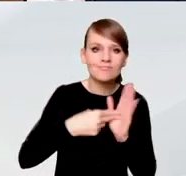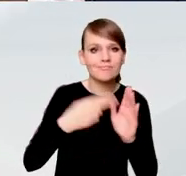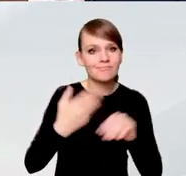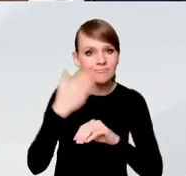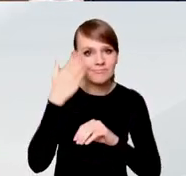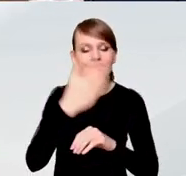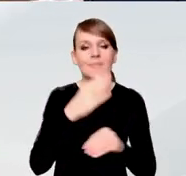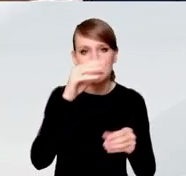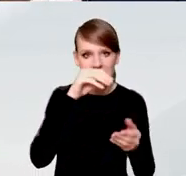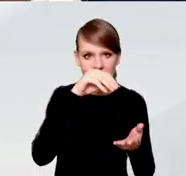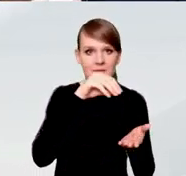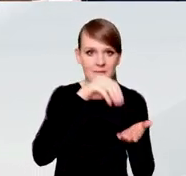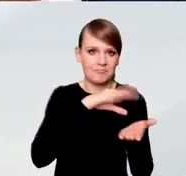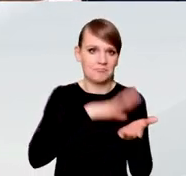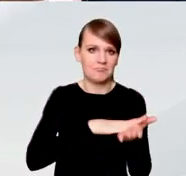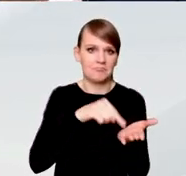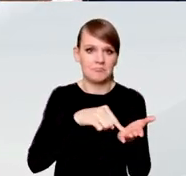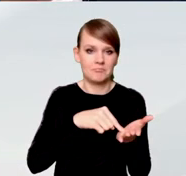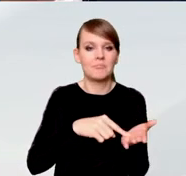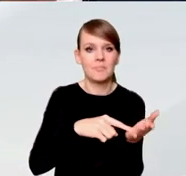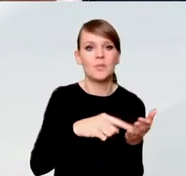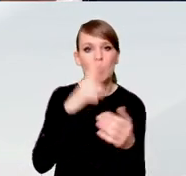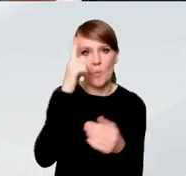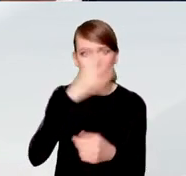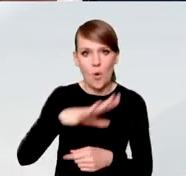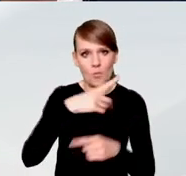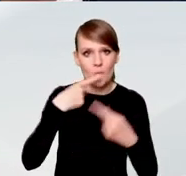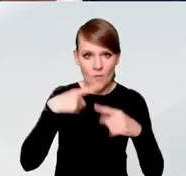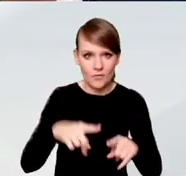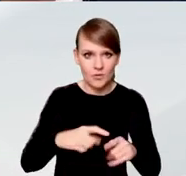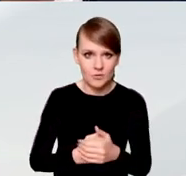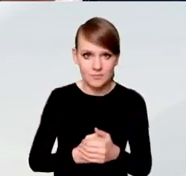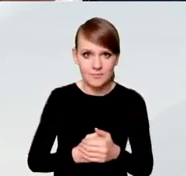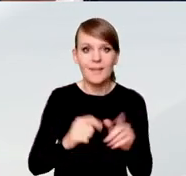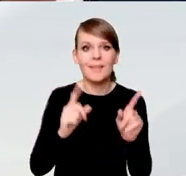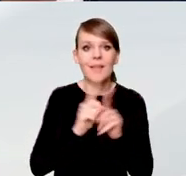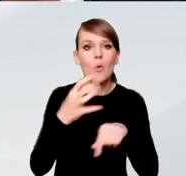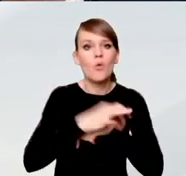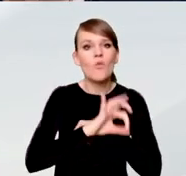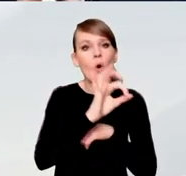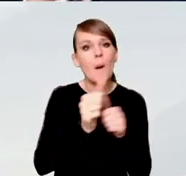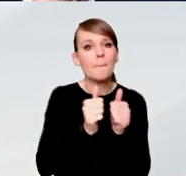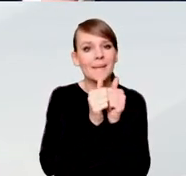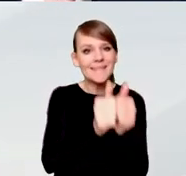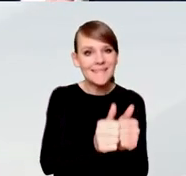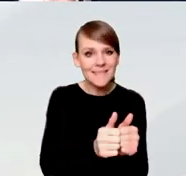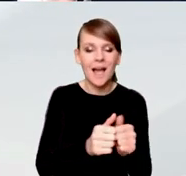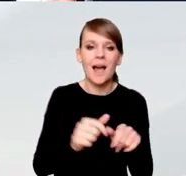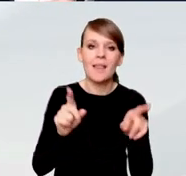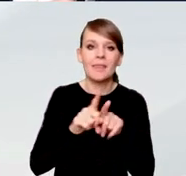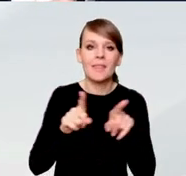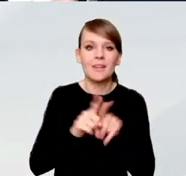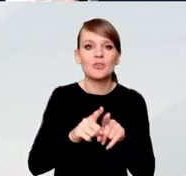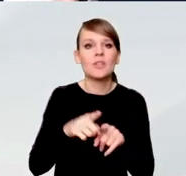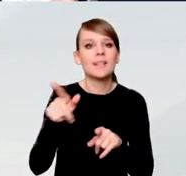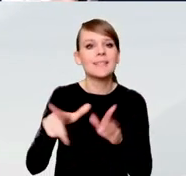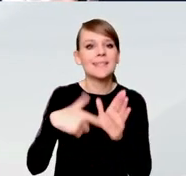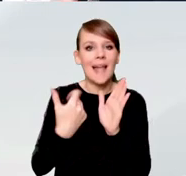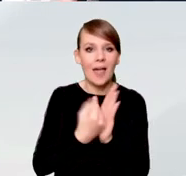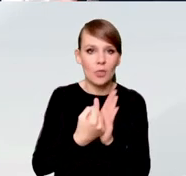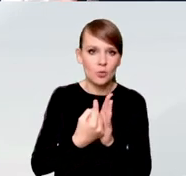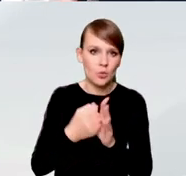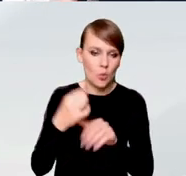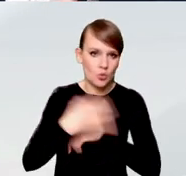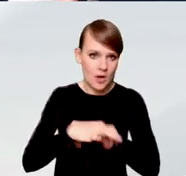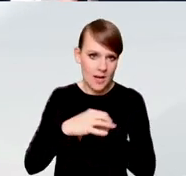społecznej odpowiedzialności. Także takie odniesienie jest w misjach uczelni, w statutach uczelni. Jeżeli chodzi o